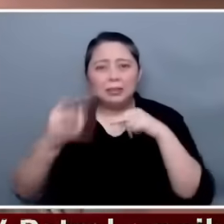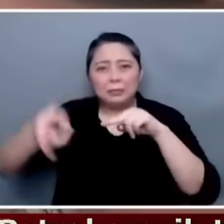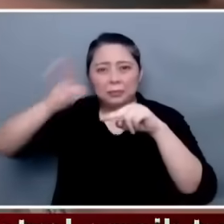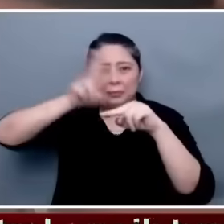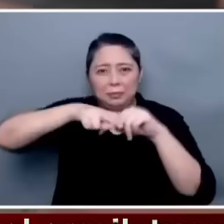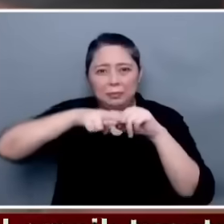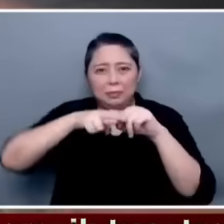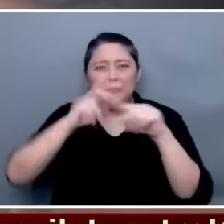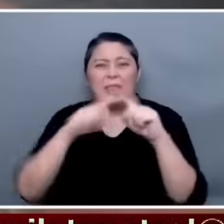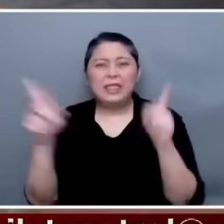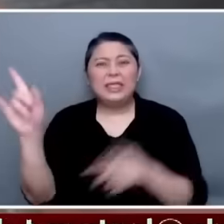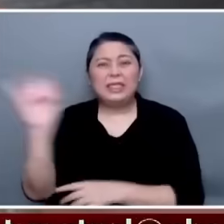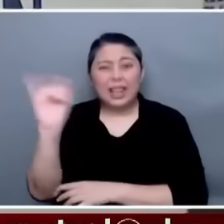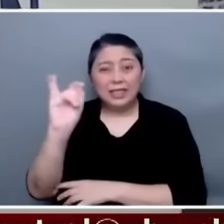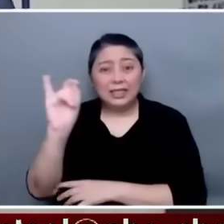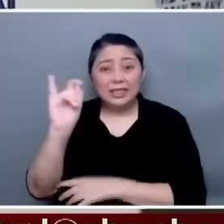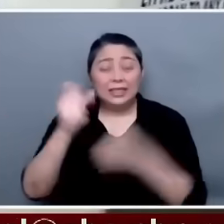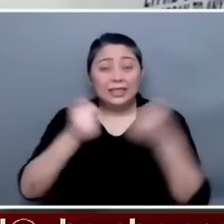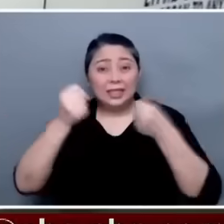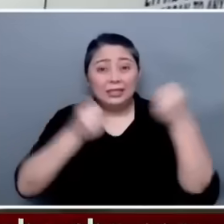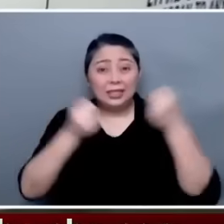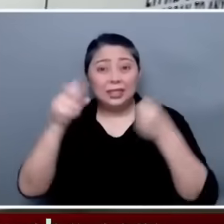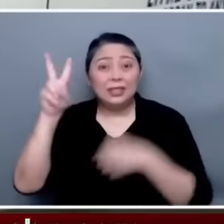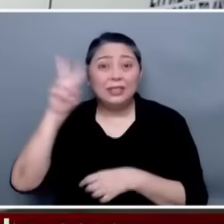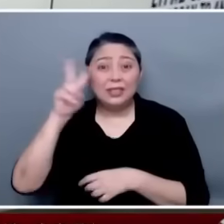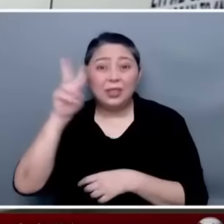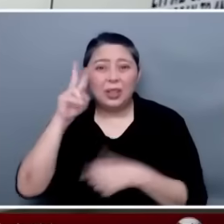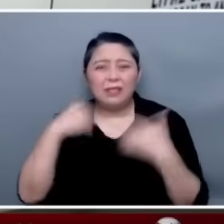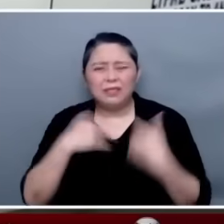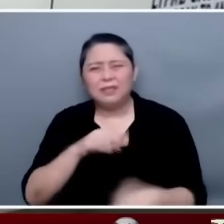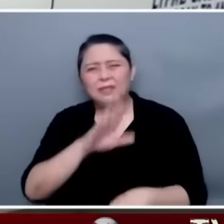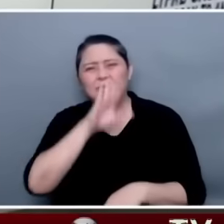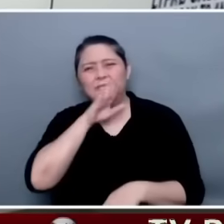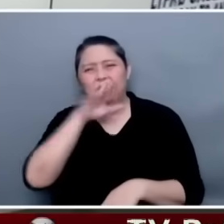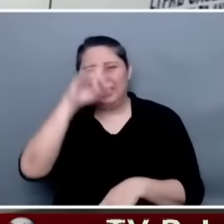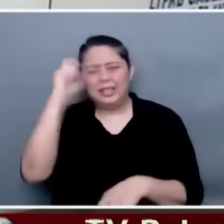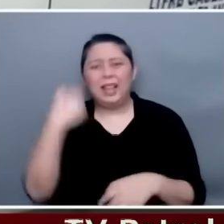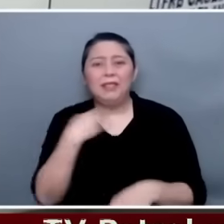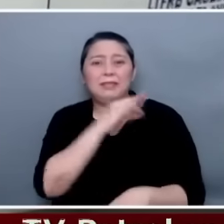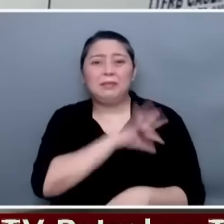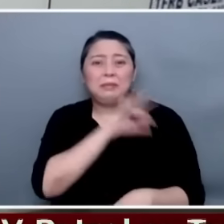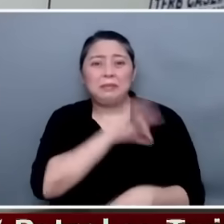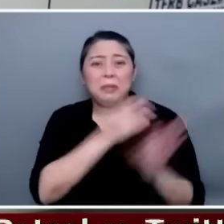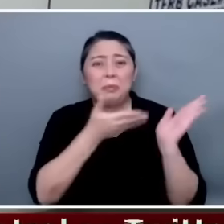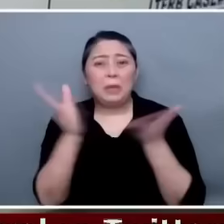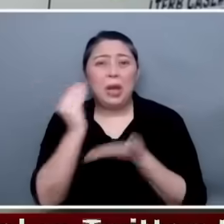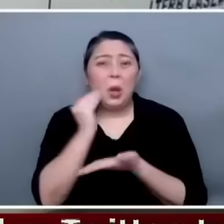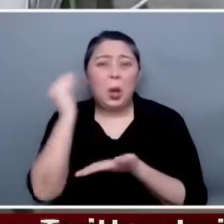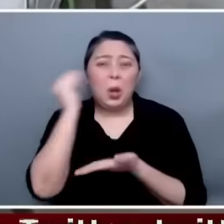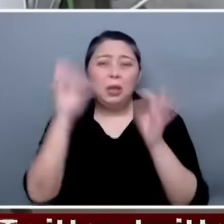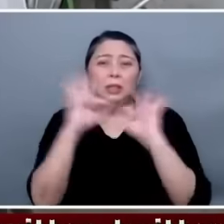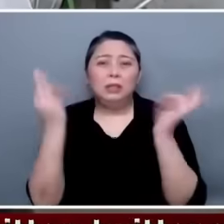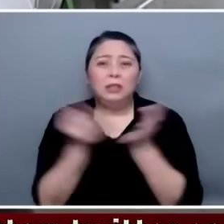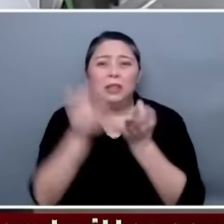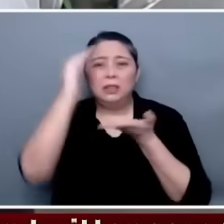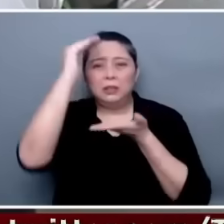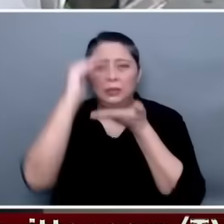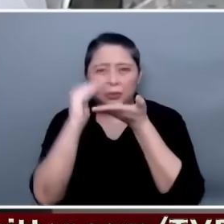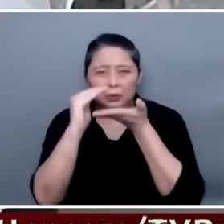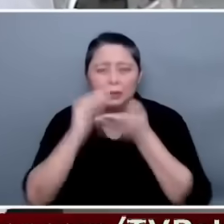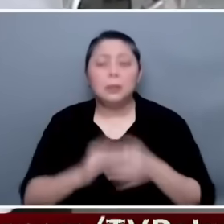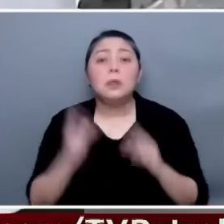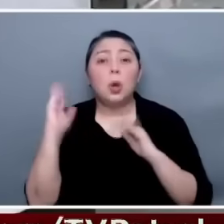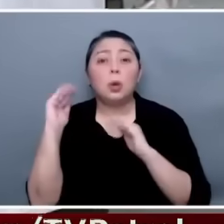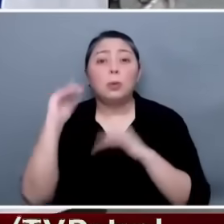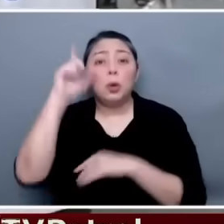ang may uuwing kita sa pamilya. Sana umano, isali rin sila sa ayuda o fuel subsidy ng gobyerno gaya ng